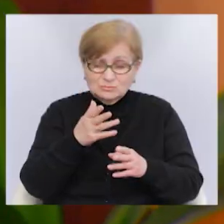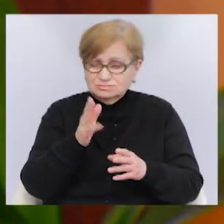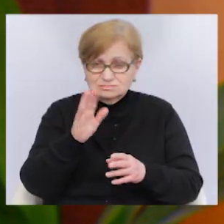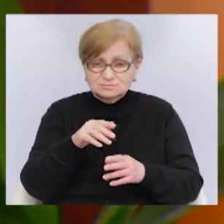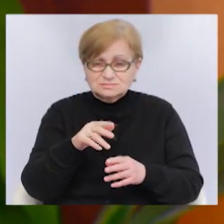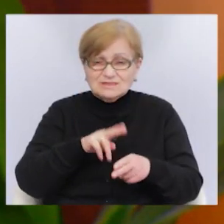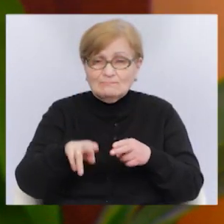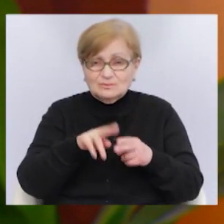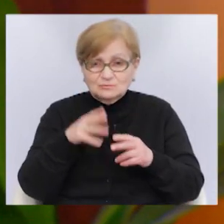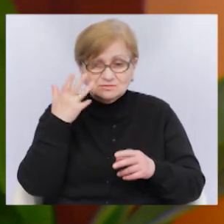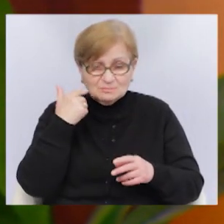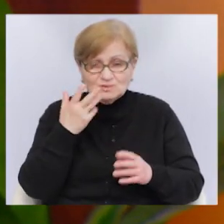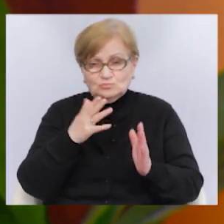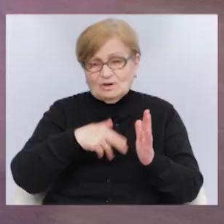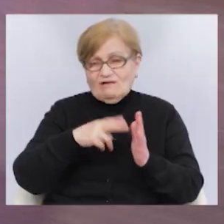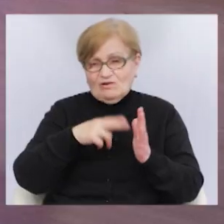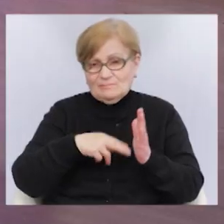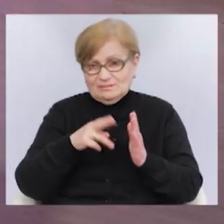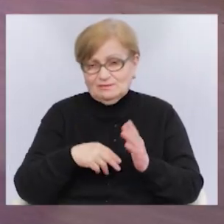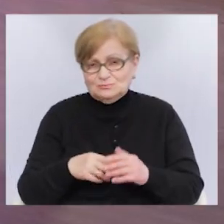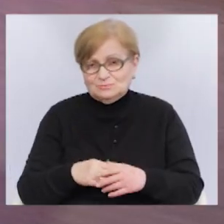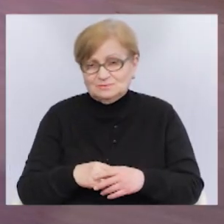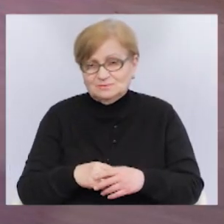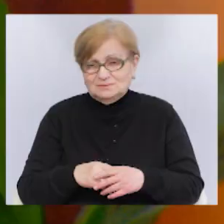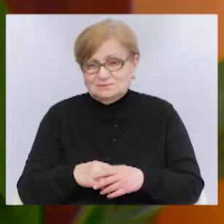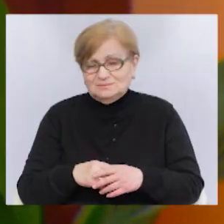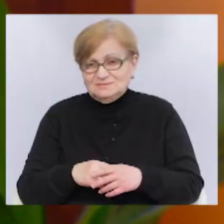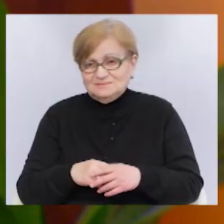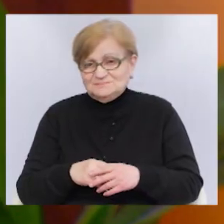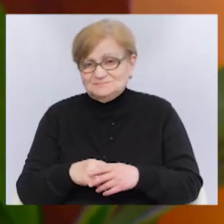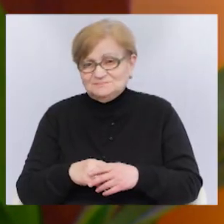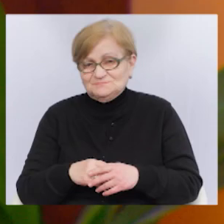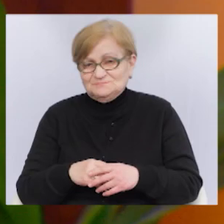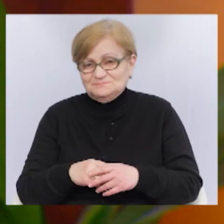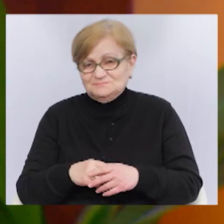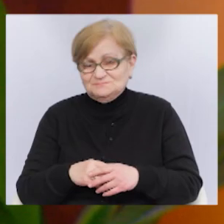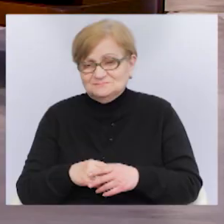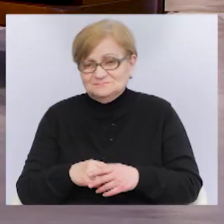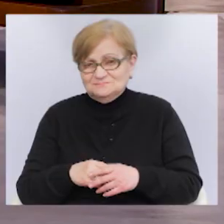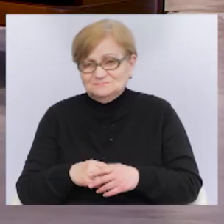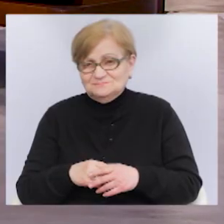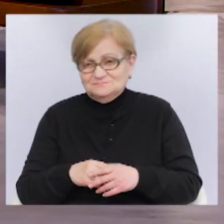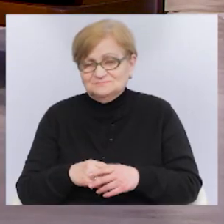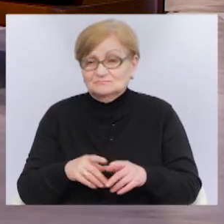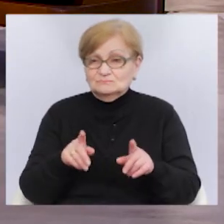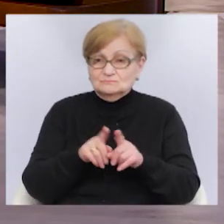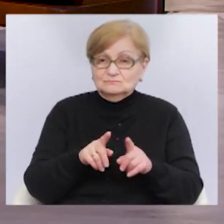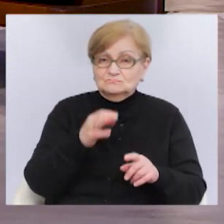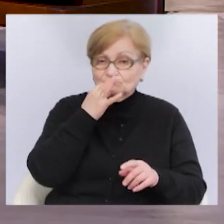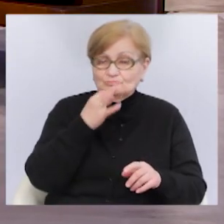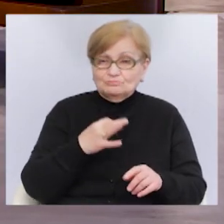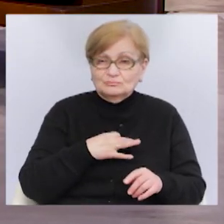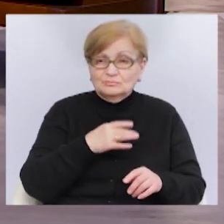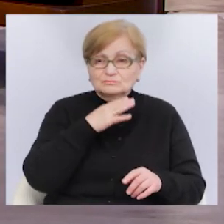გავაფერადებთ. აჰა, გავაფერადებთ, მართალია, ეგ გამომრჩა ფლომასტერი. და ესენიც. დიახ. და ასევე, აი, რო ვთქვათ, ლუკა,